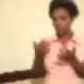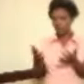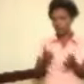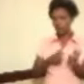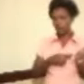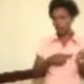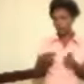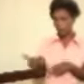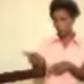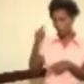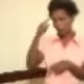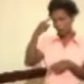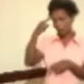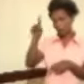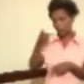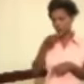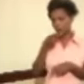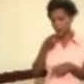une affaire publique.